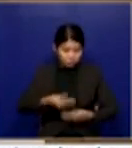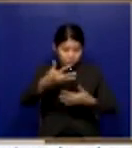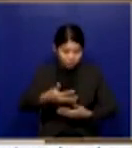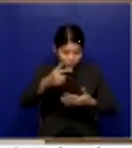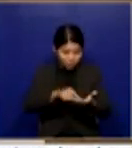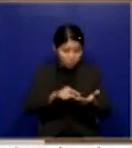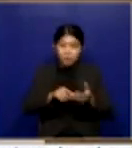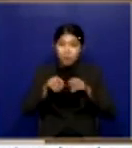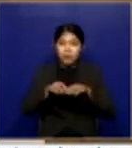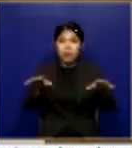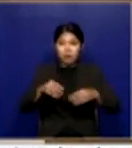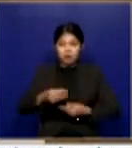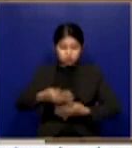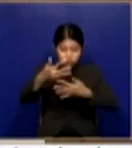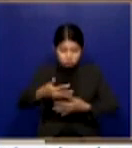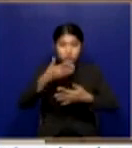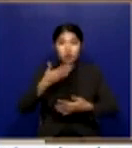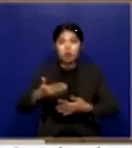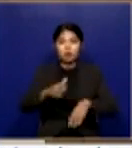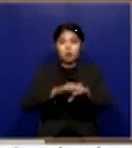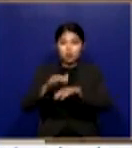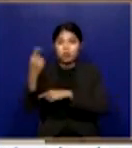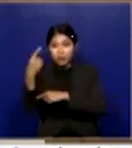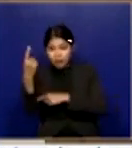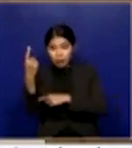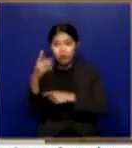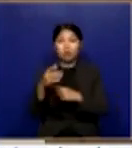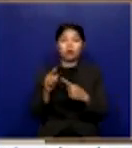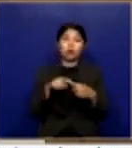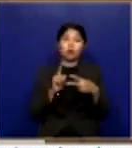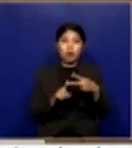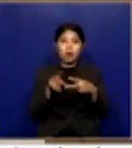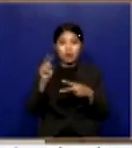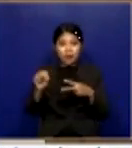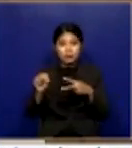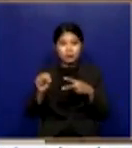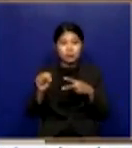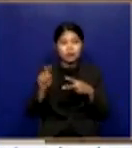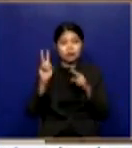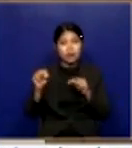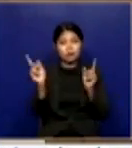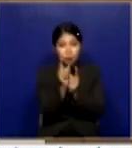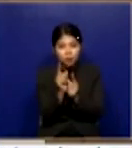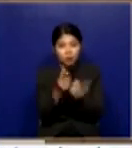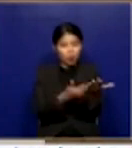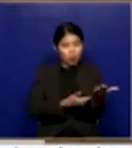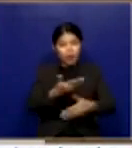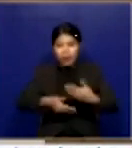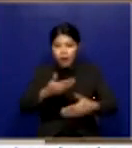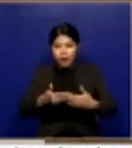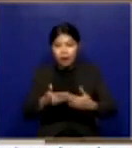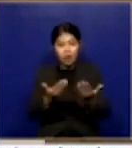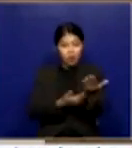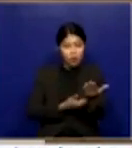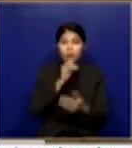ควรจะแพร่ออกมานะแต่ว่าจะชวนเที่ยวกะว่าจะนัดแนะว่าจะขายหวยบอก